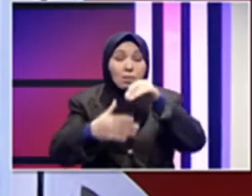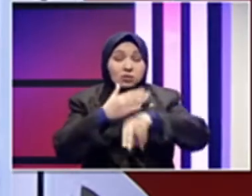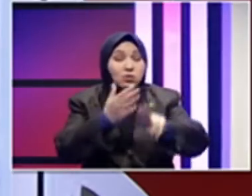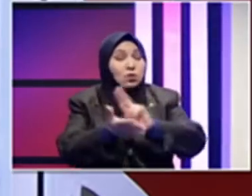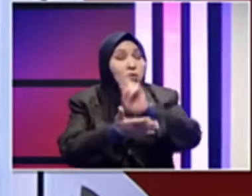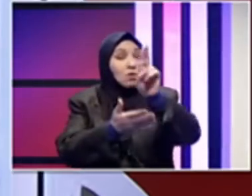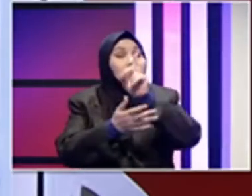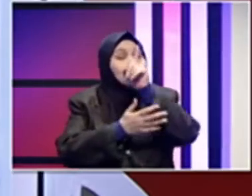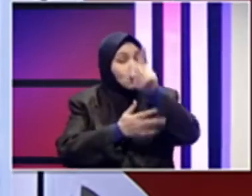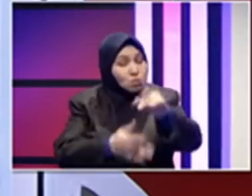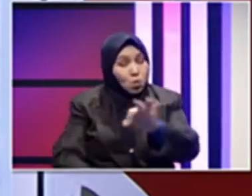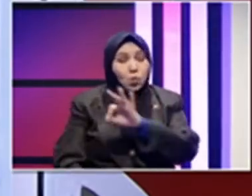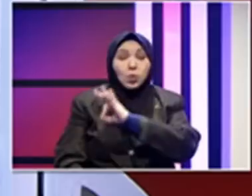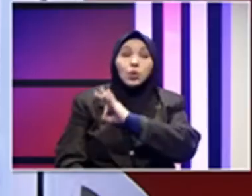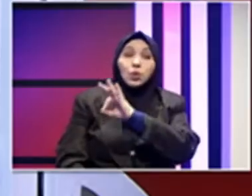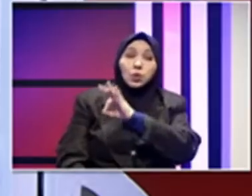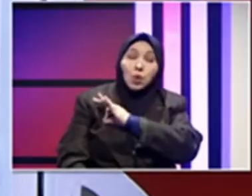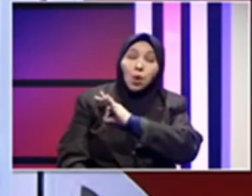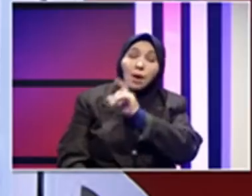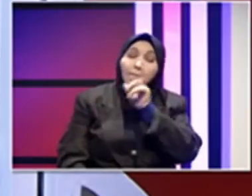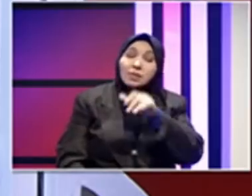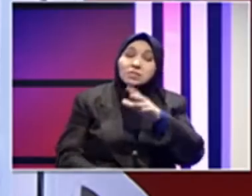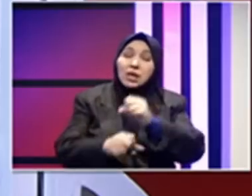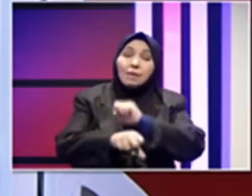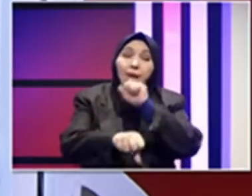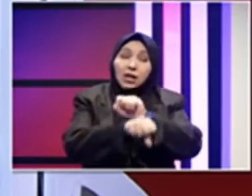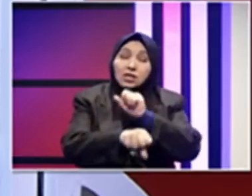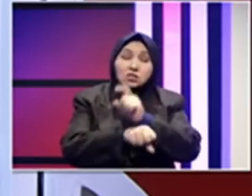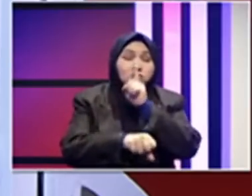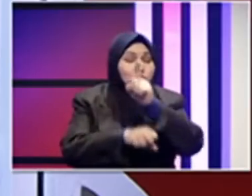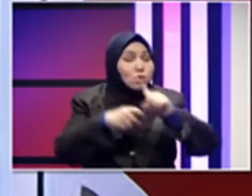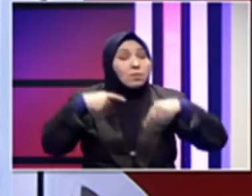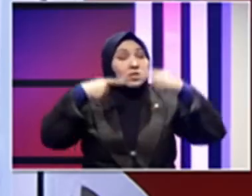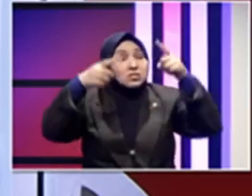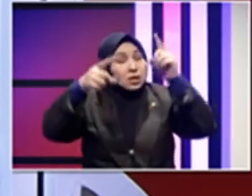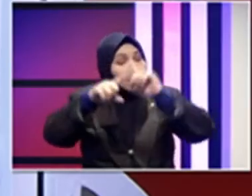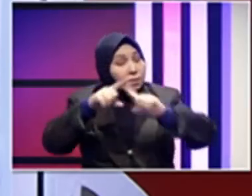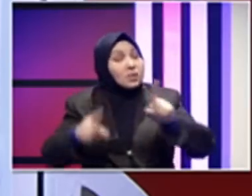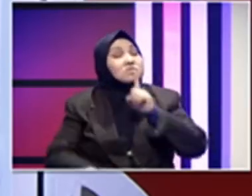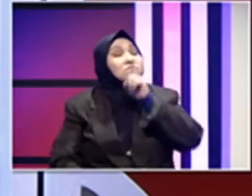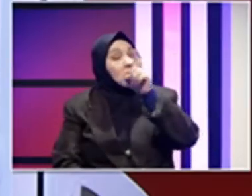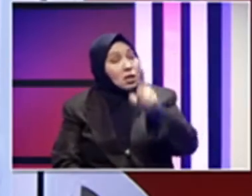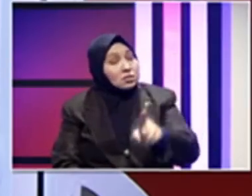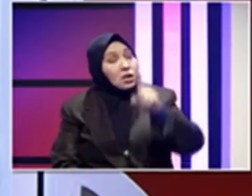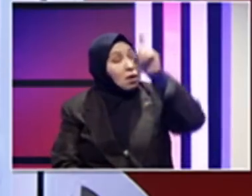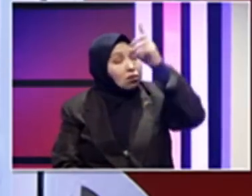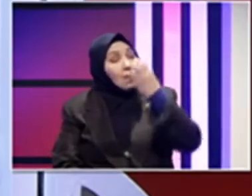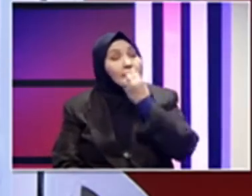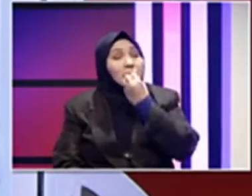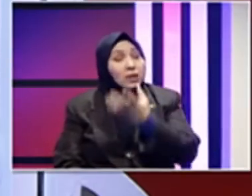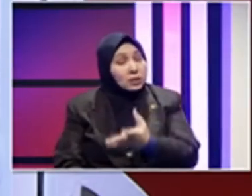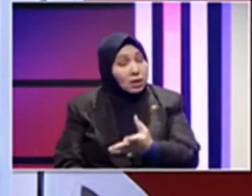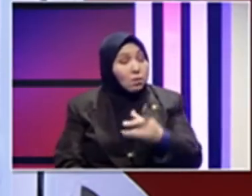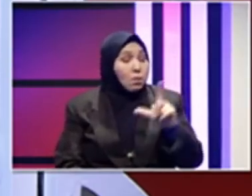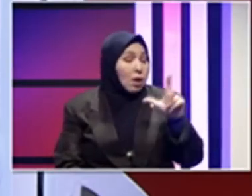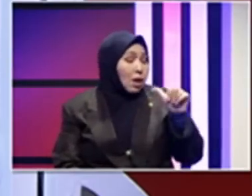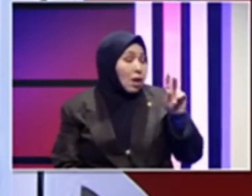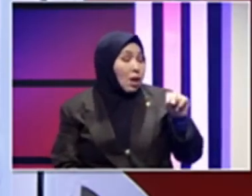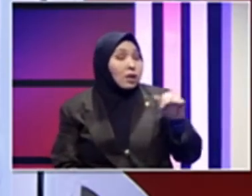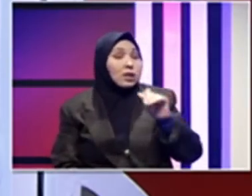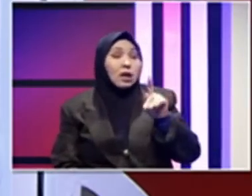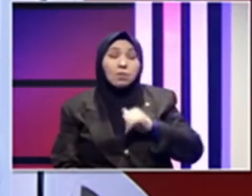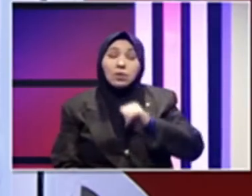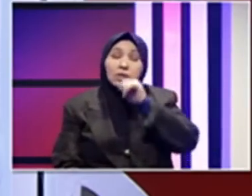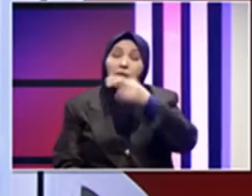ini pasti untung. Betul. Mesti dapat kerja, mesti berjaya. Tapi rupa-rupanya Allah kata lan tabur, itu yang tak rugi